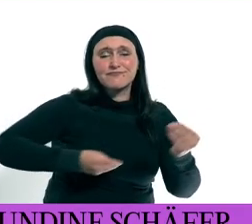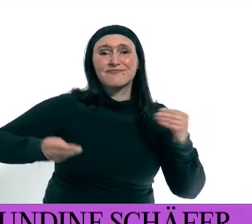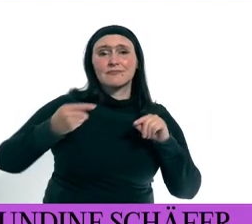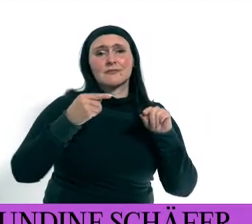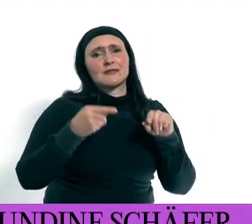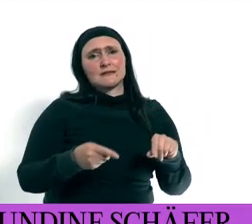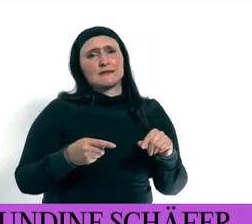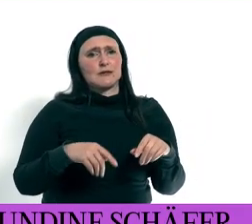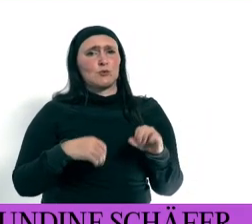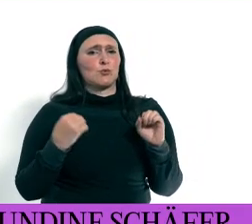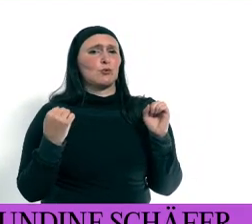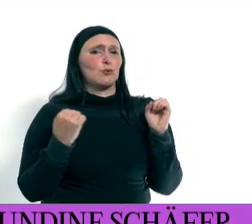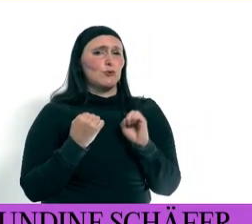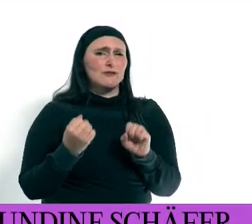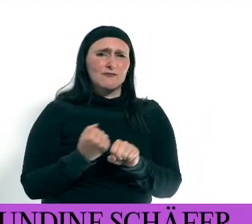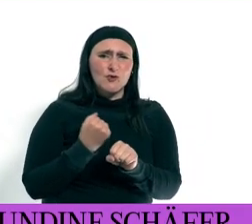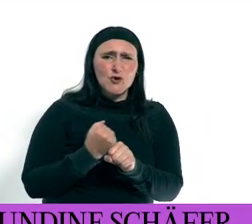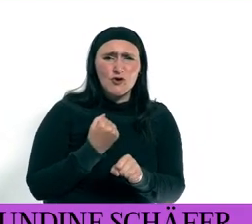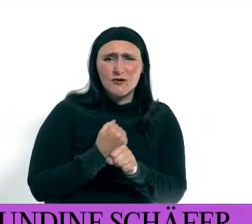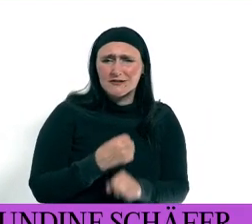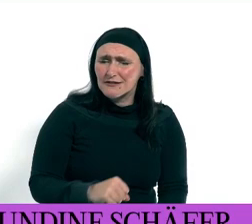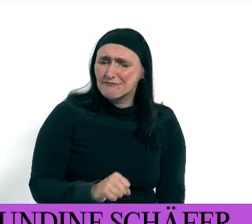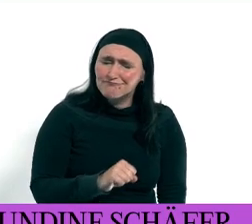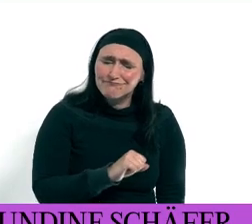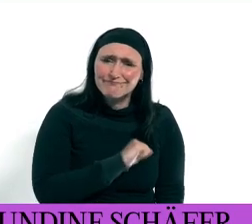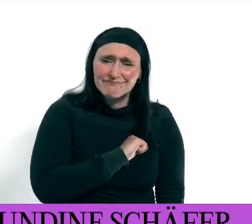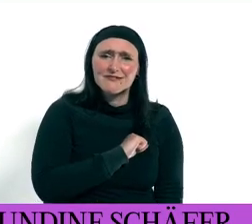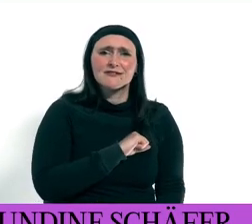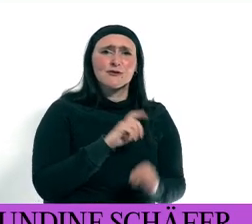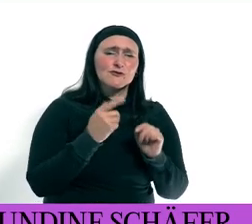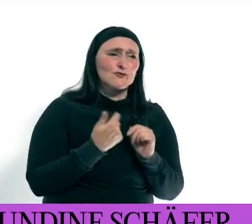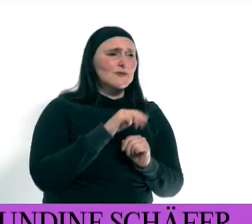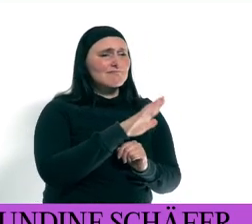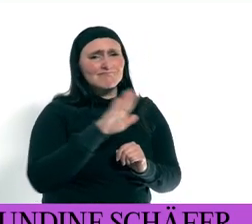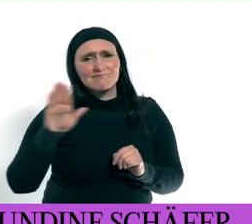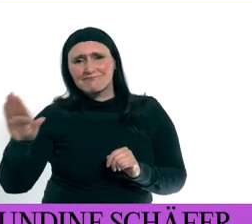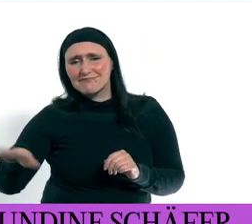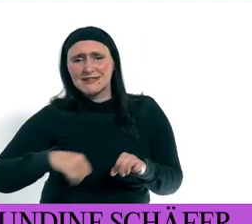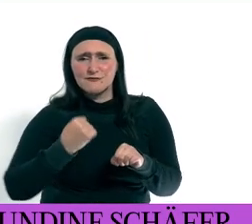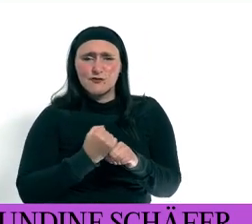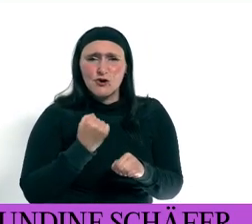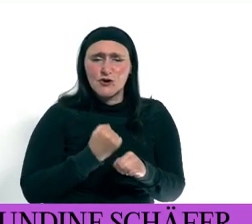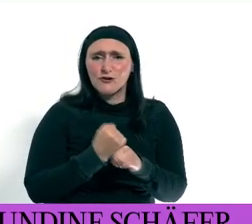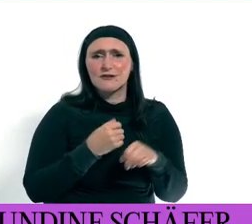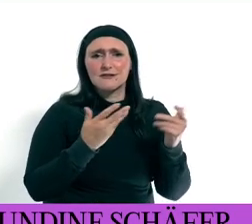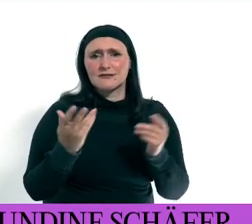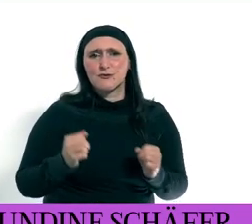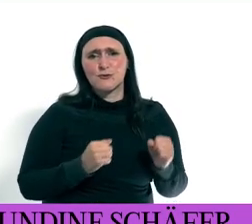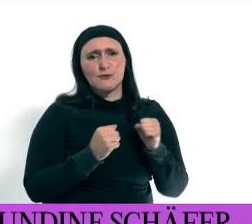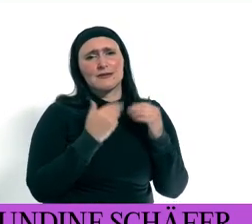Es sind zwei Organisationen, mit denen ich das Privileg hatte, zu arbeiten. Und es war